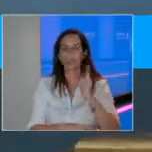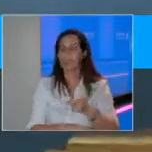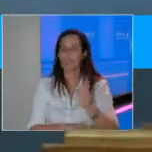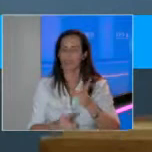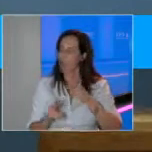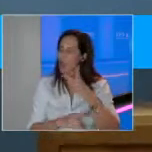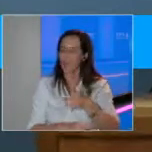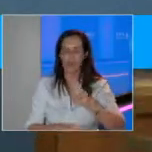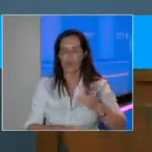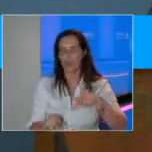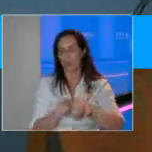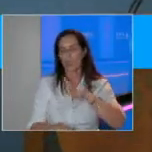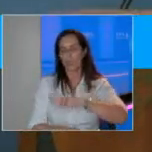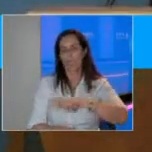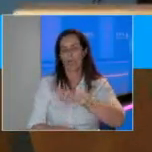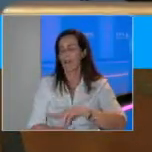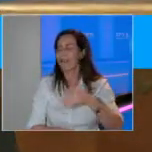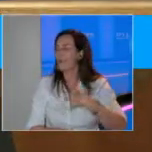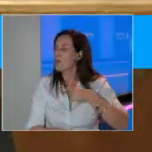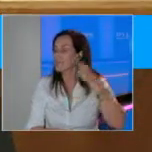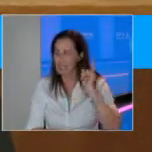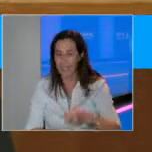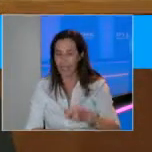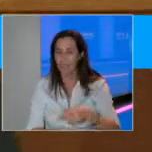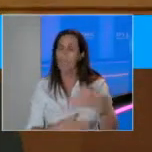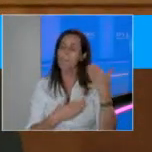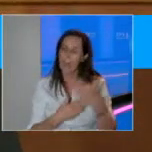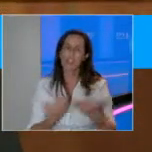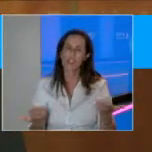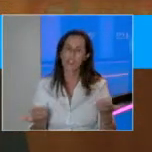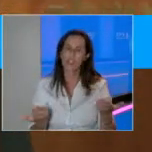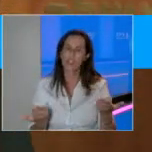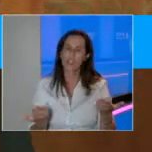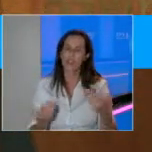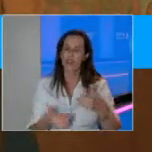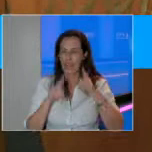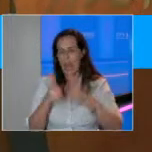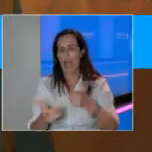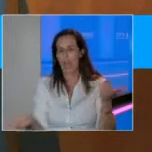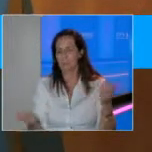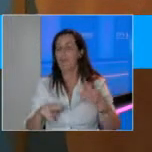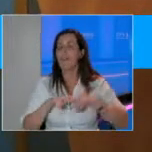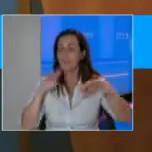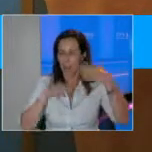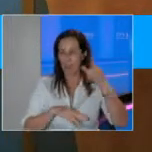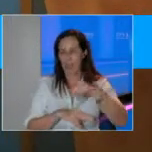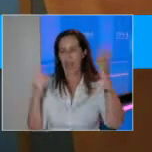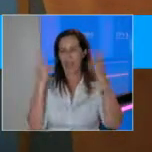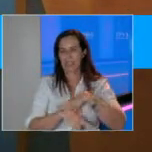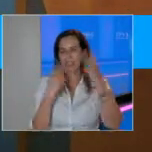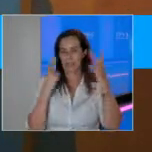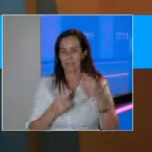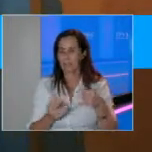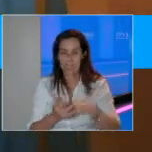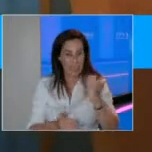לעבור אותה ויה דולורוזה, אנחנו נצטרך בסופו של דבר לתת להם פטיש בראש, ואז להגיע להסדרה.